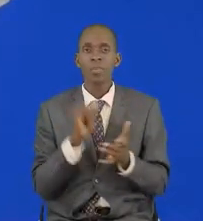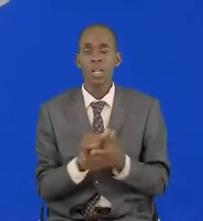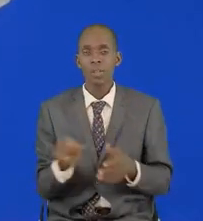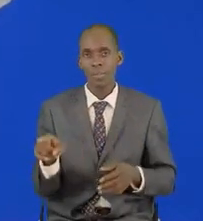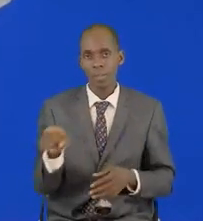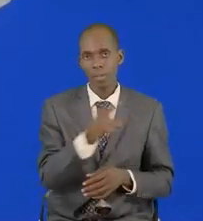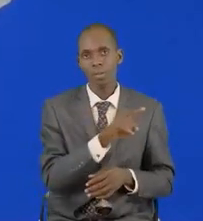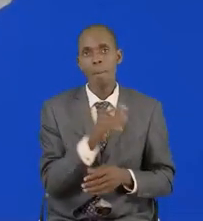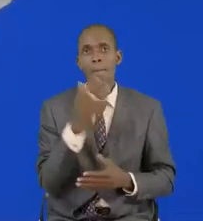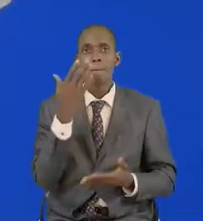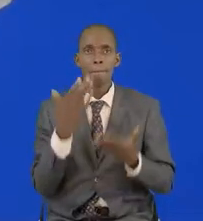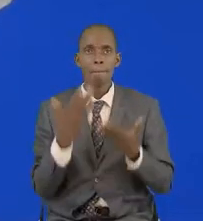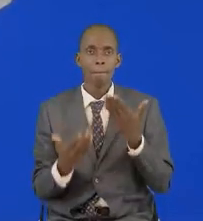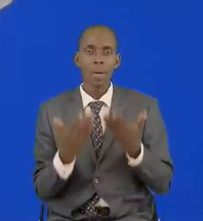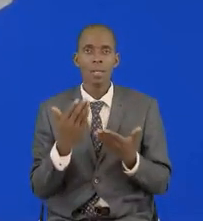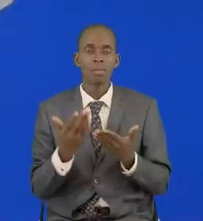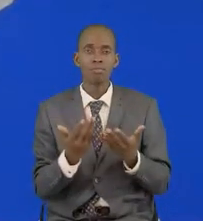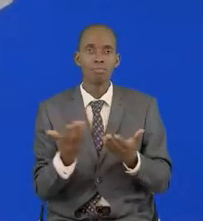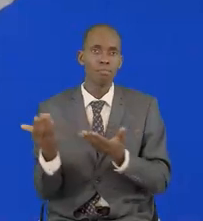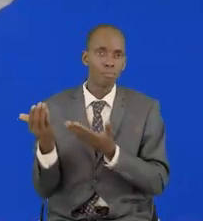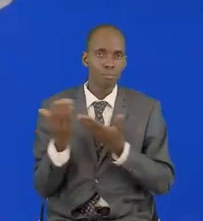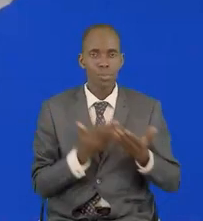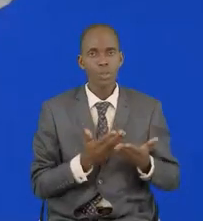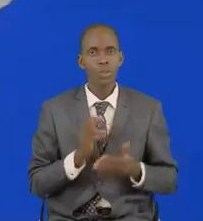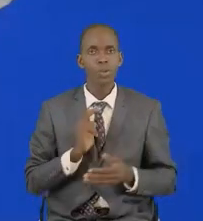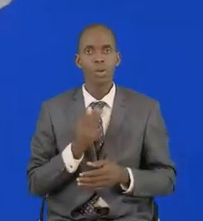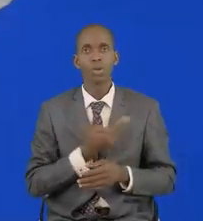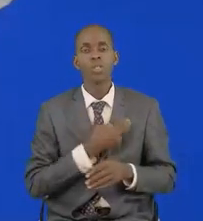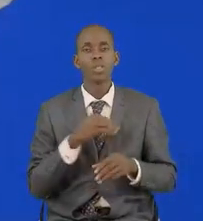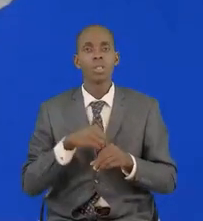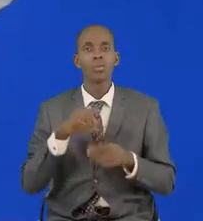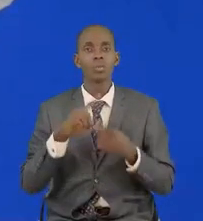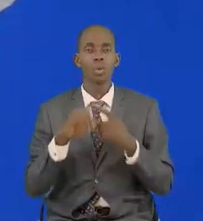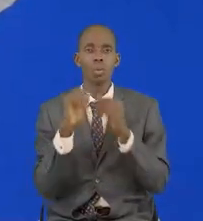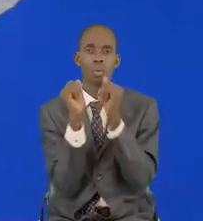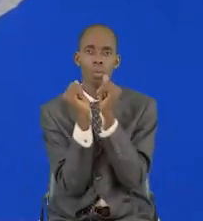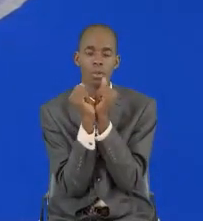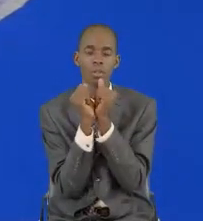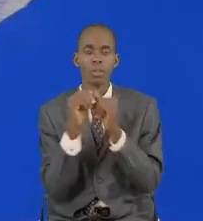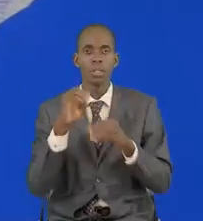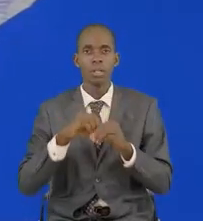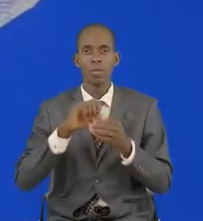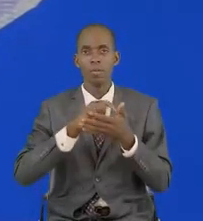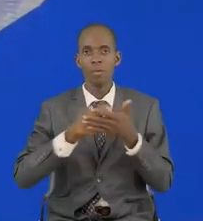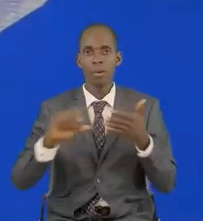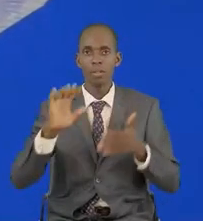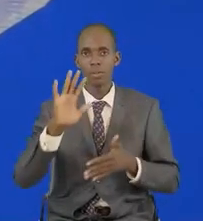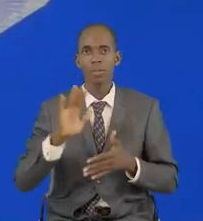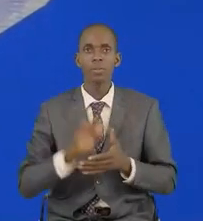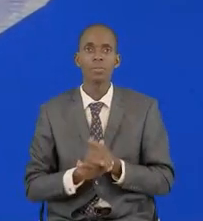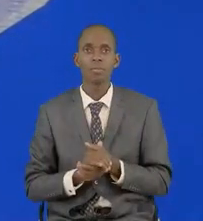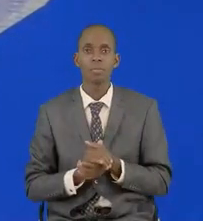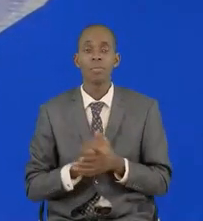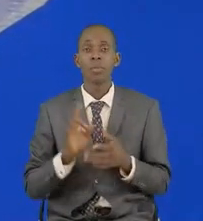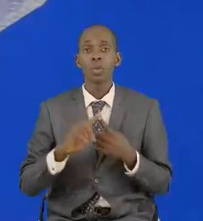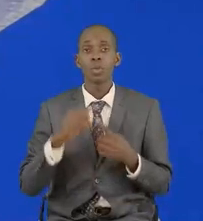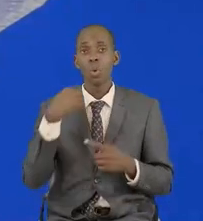l'intention de nous assainir verset 5